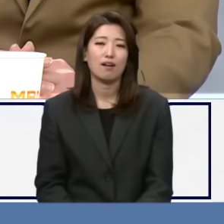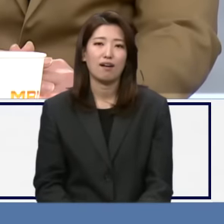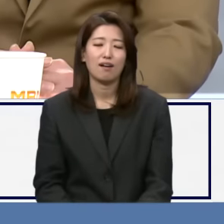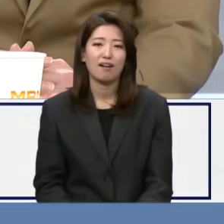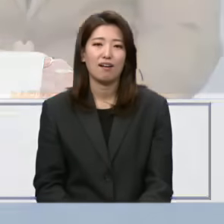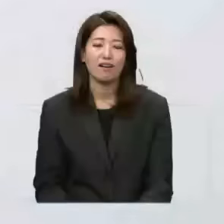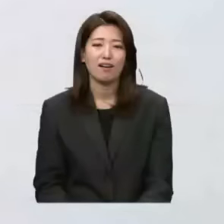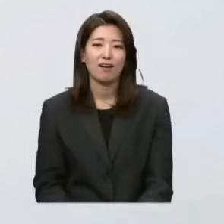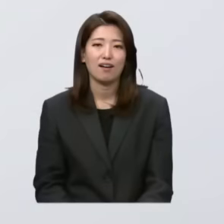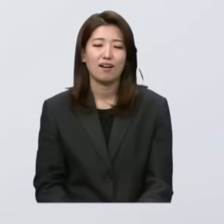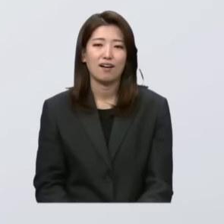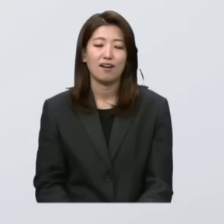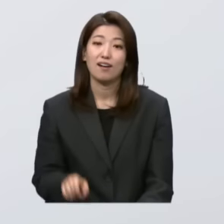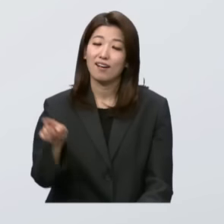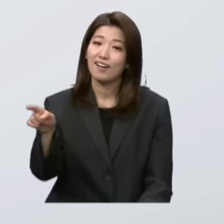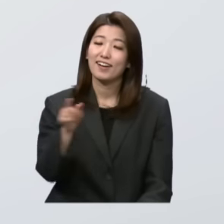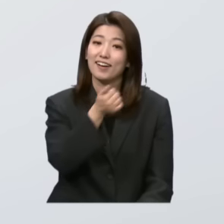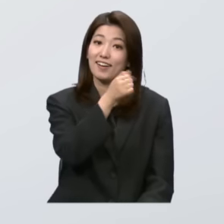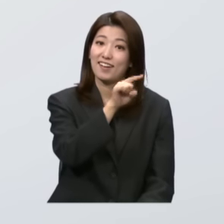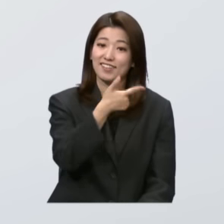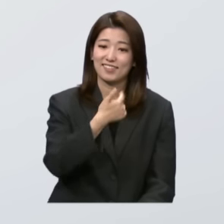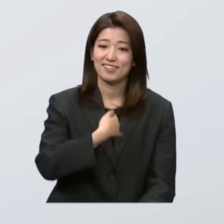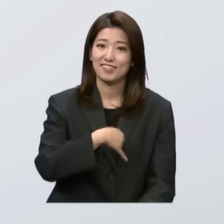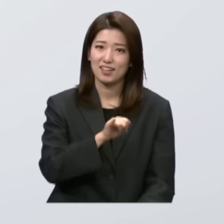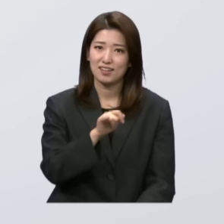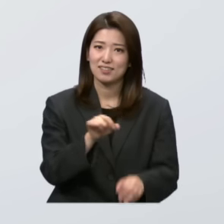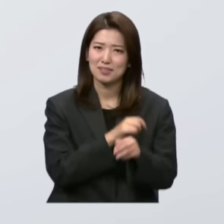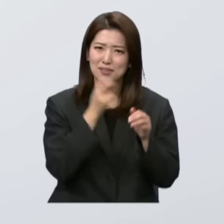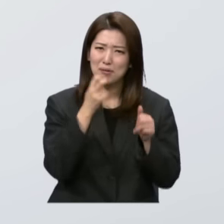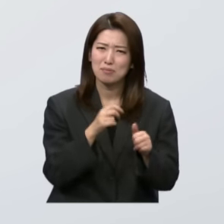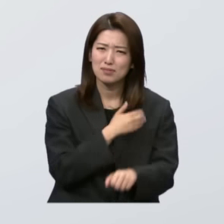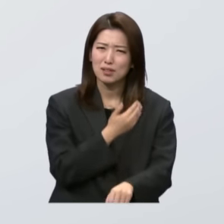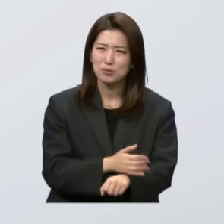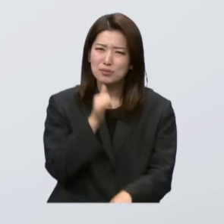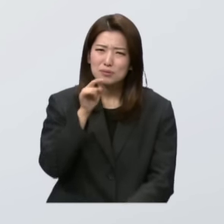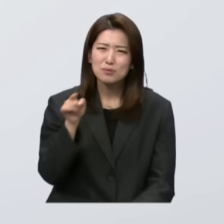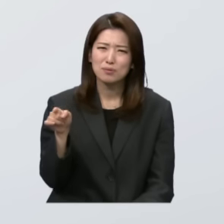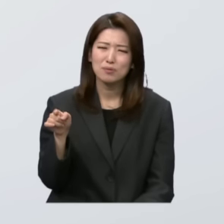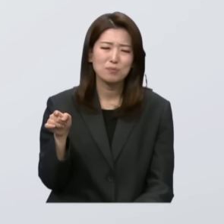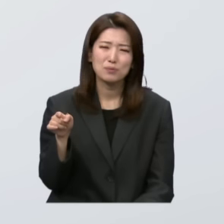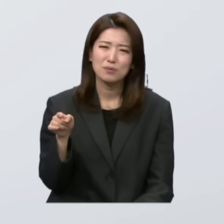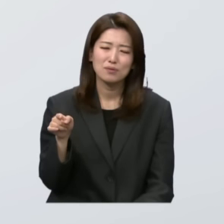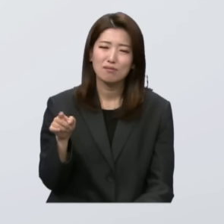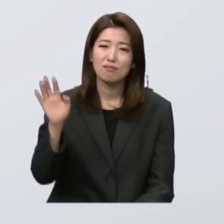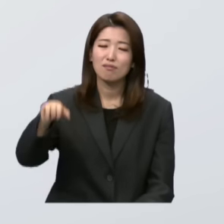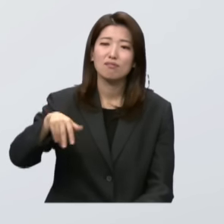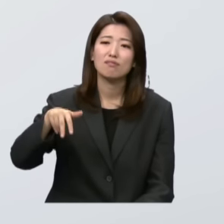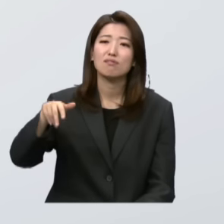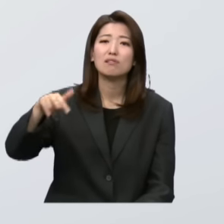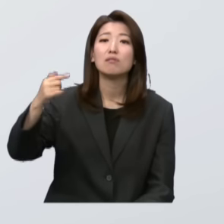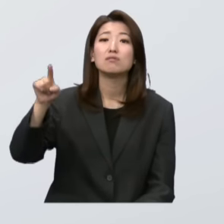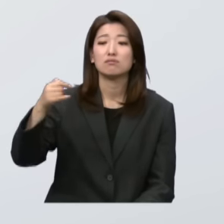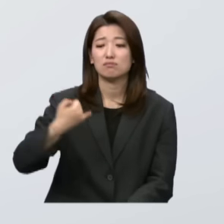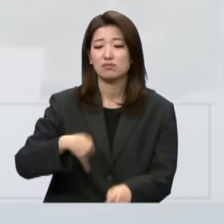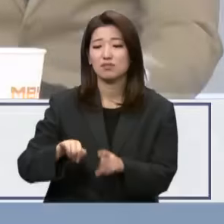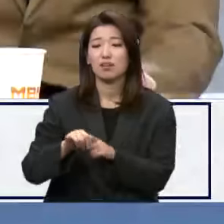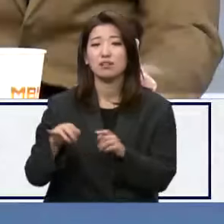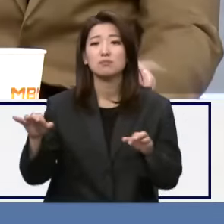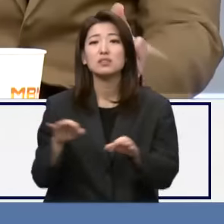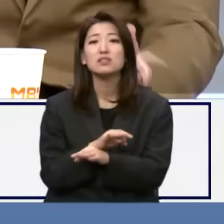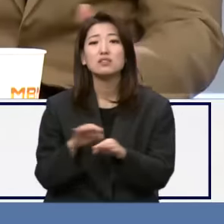특검을 할 자격이나 있느냐 본인 그니까 조민 씨죠 조민 씨 때문에 다른 일반 학생들의